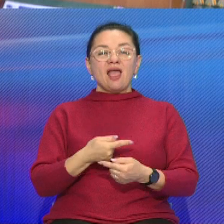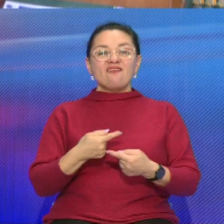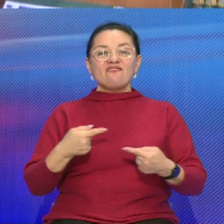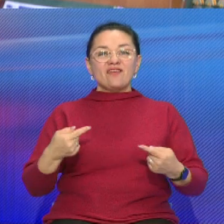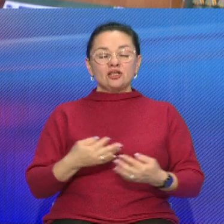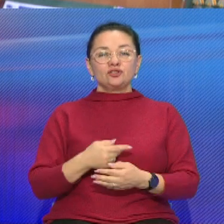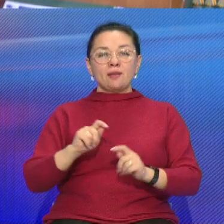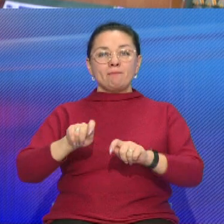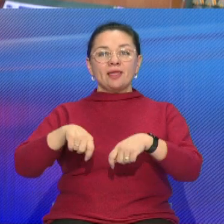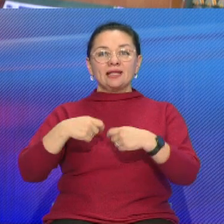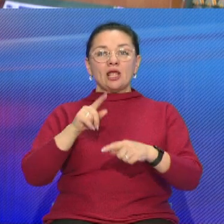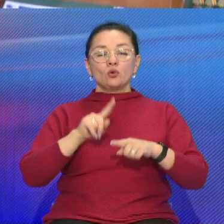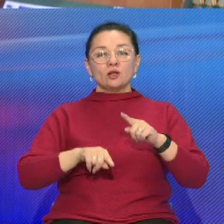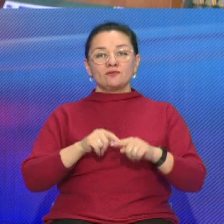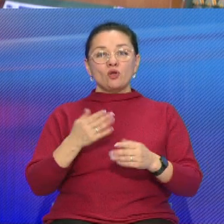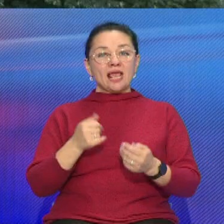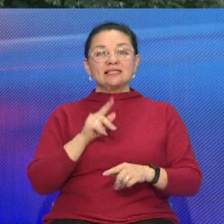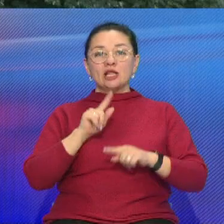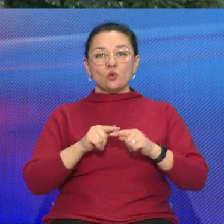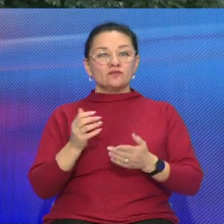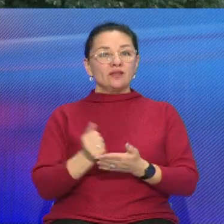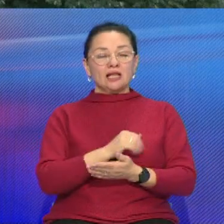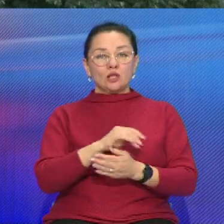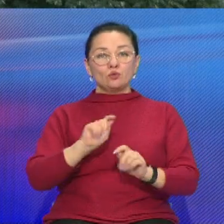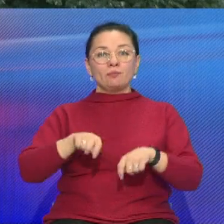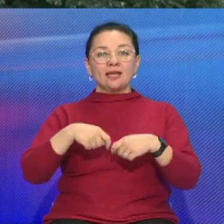сожалению, родственников не находят, в музей, в школьный музей.